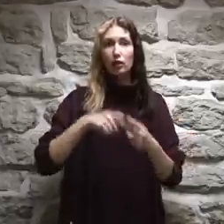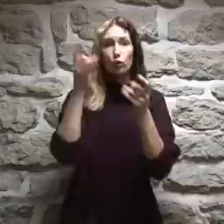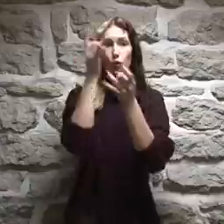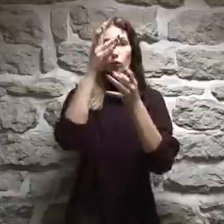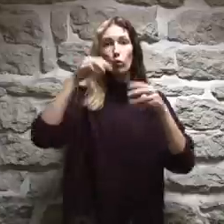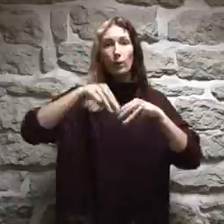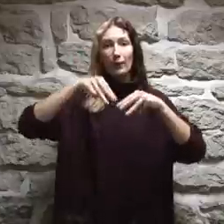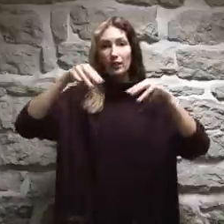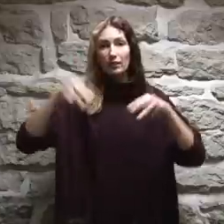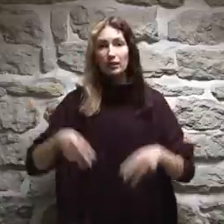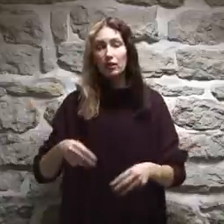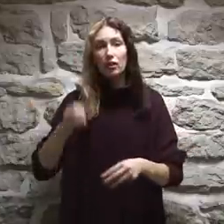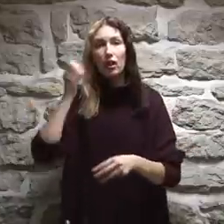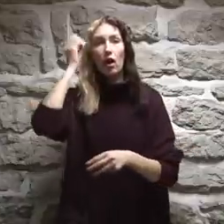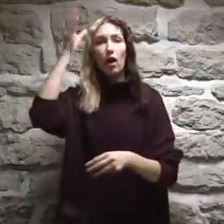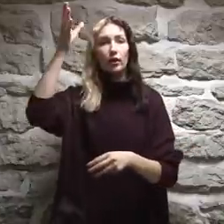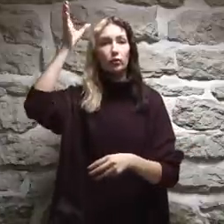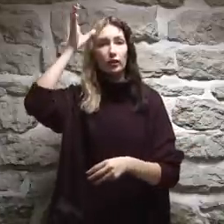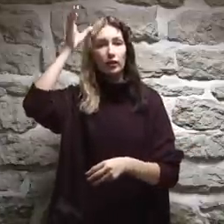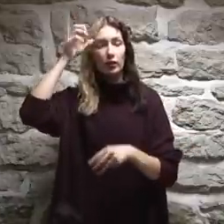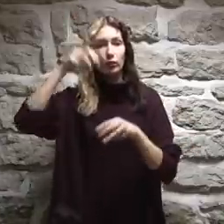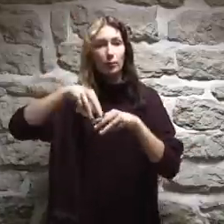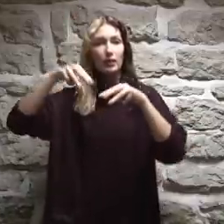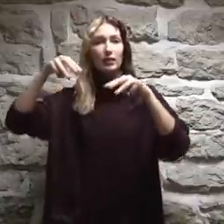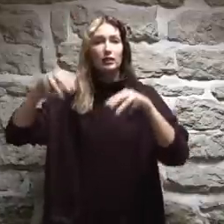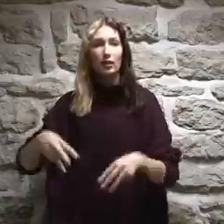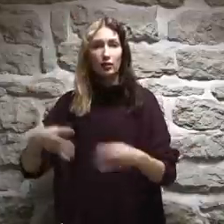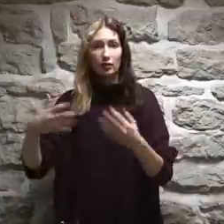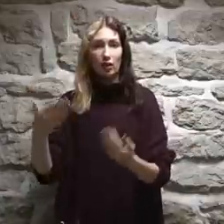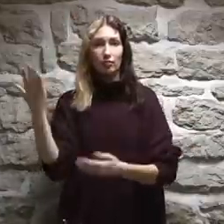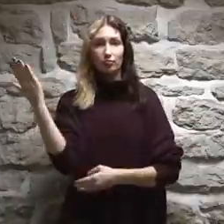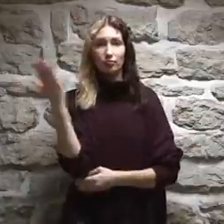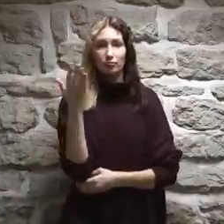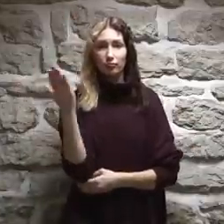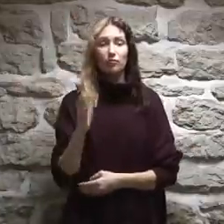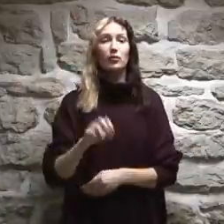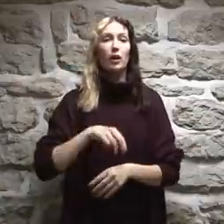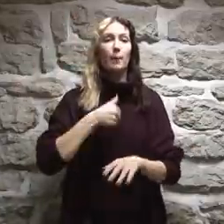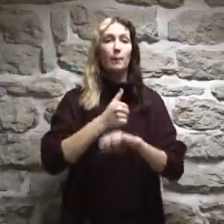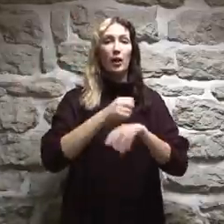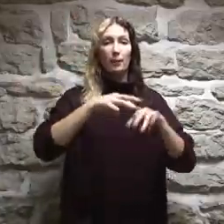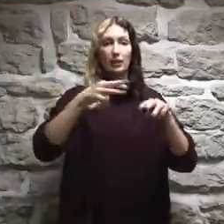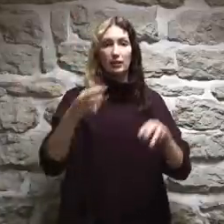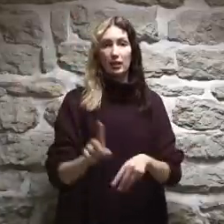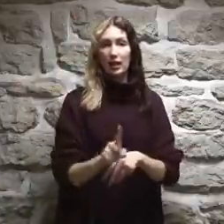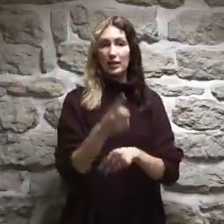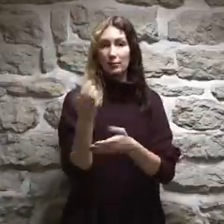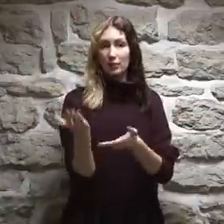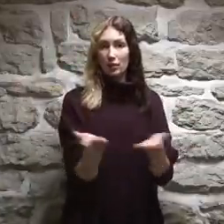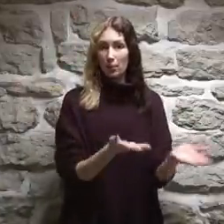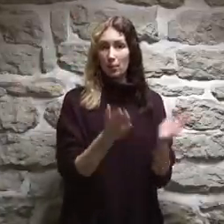kultuuriminister Tiit Terik ja haridus- ja teadusminister Liina Kersna. Kaja Kallas, palun.